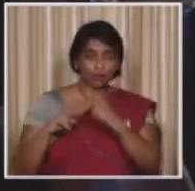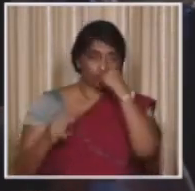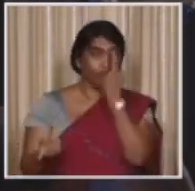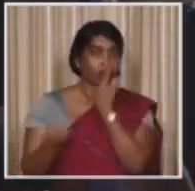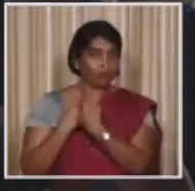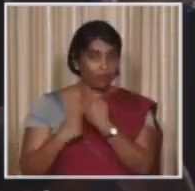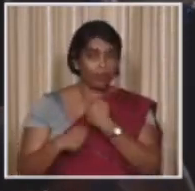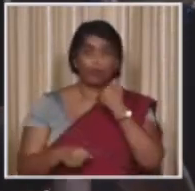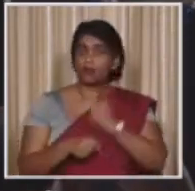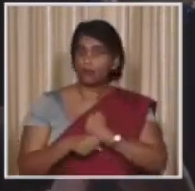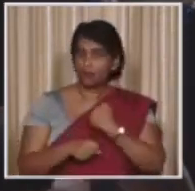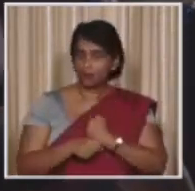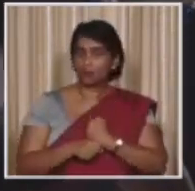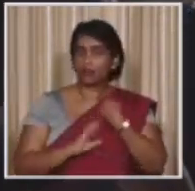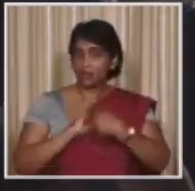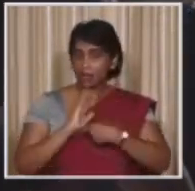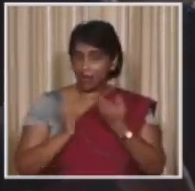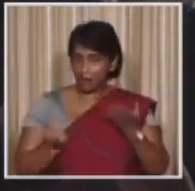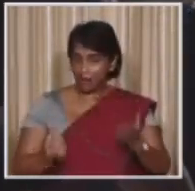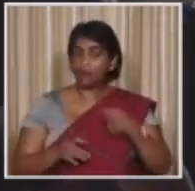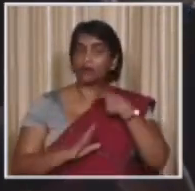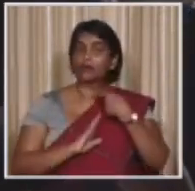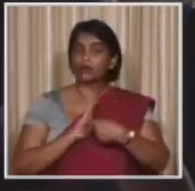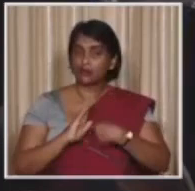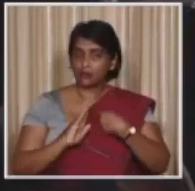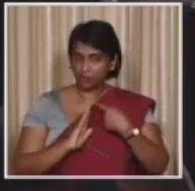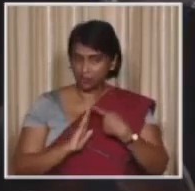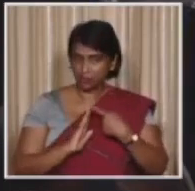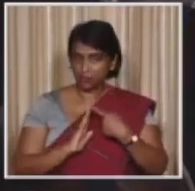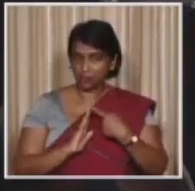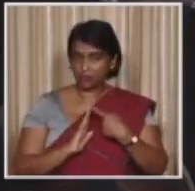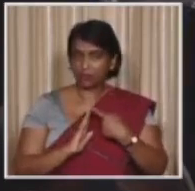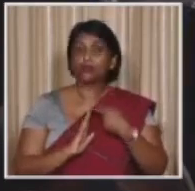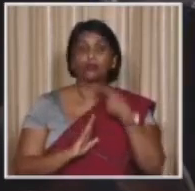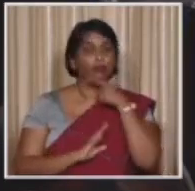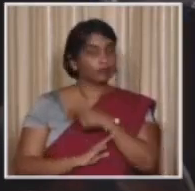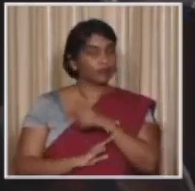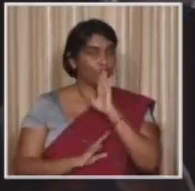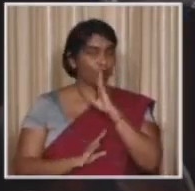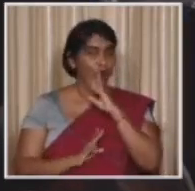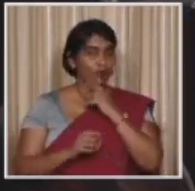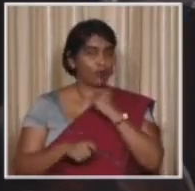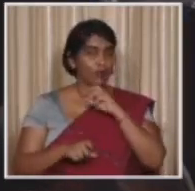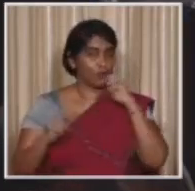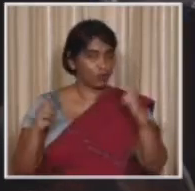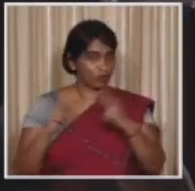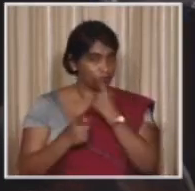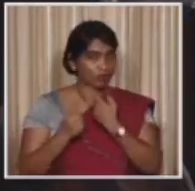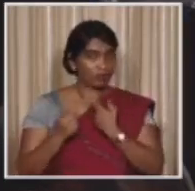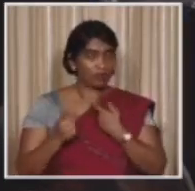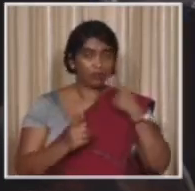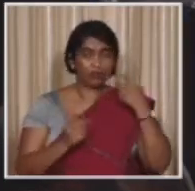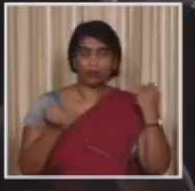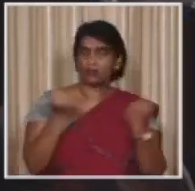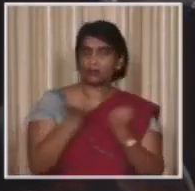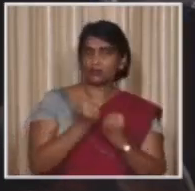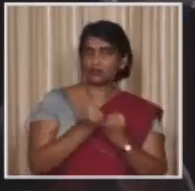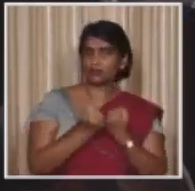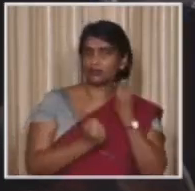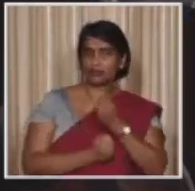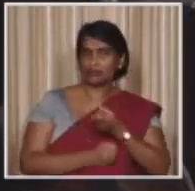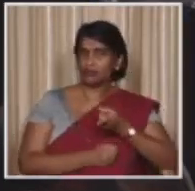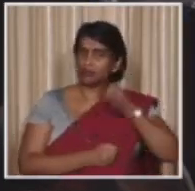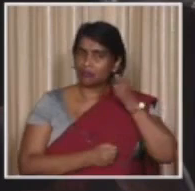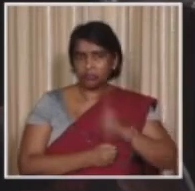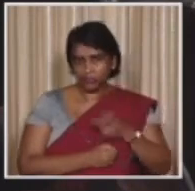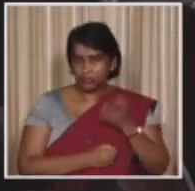අධිකරණයට ඇඟිලි ගහන රජයක් මේ රටේ තියෙනවා නම් ඒ රට රජතුමා තව විනාඩි දෙකයි. ඒ රටට සහයෝගය ලබා දෙන්න එකඟ